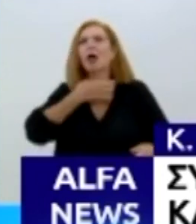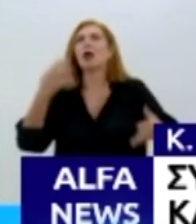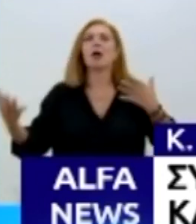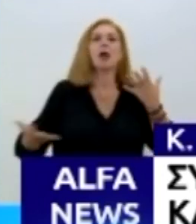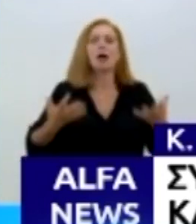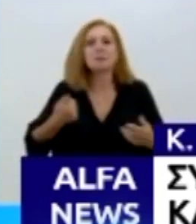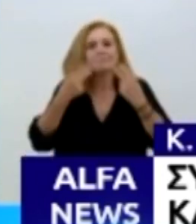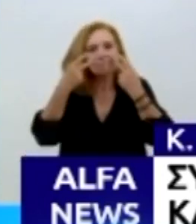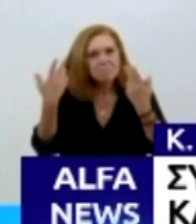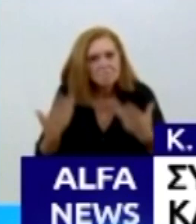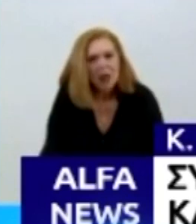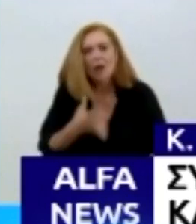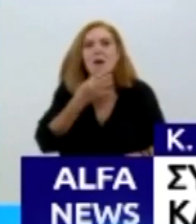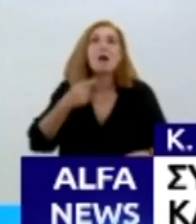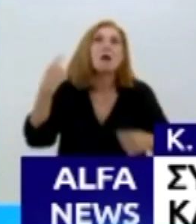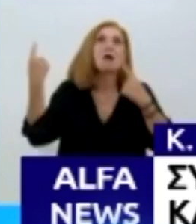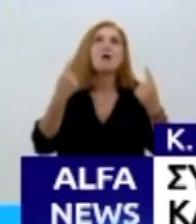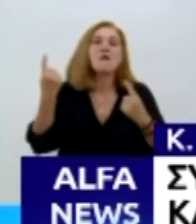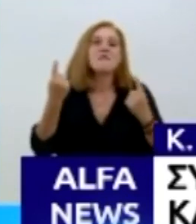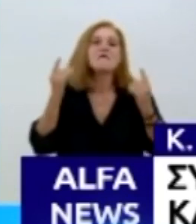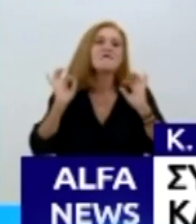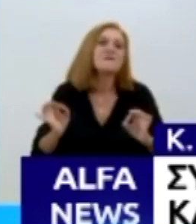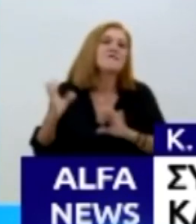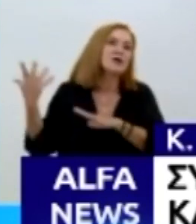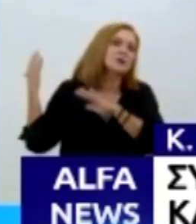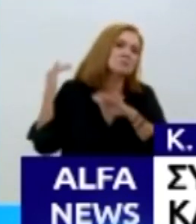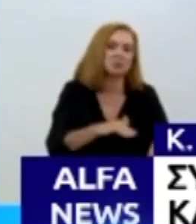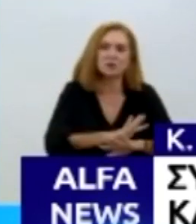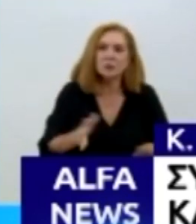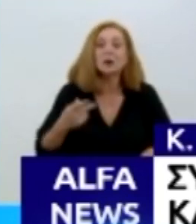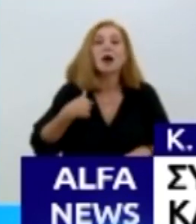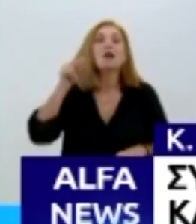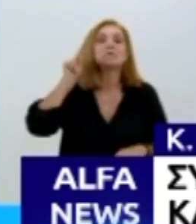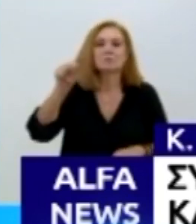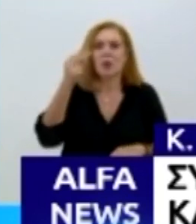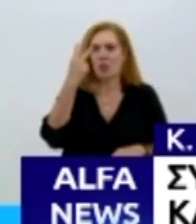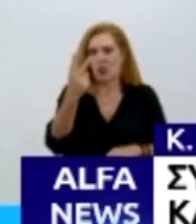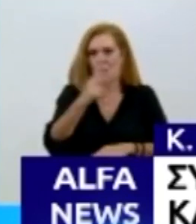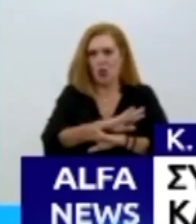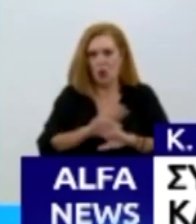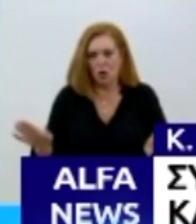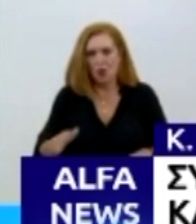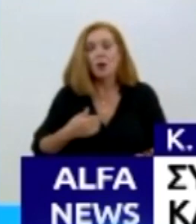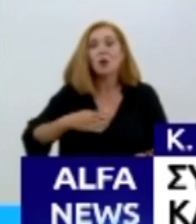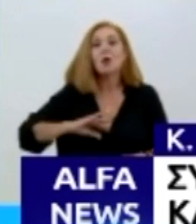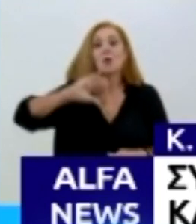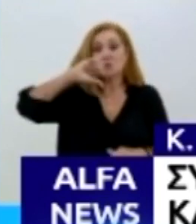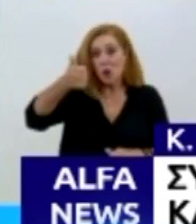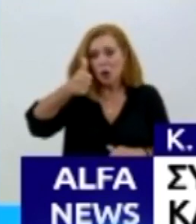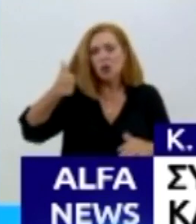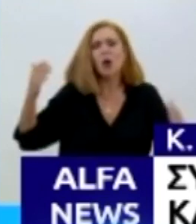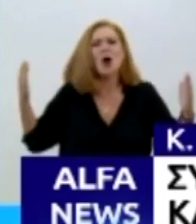μπροστά στην επίθεση της φύσης. Και 2 είναι οι δεσμεύσεις μου. Πρώτον, πως